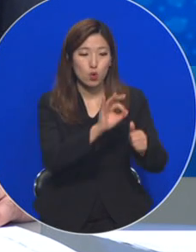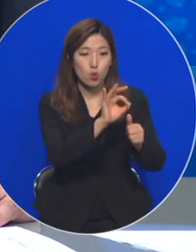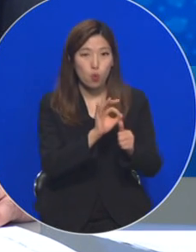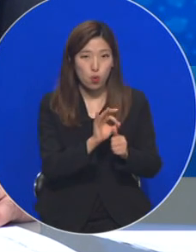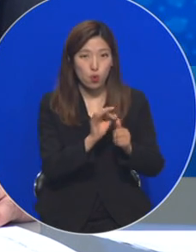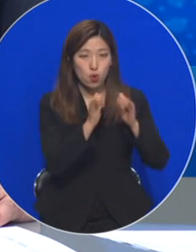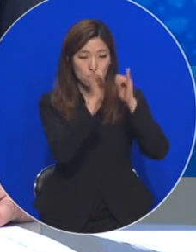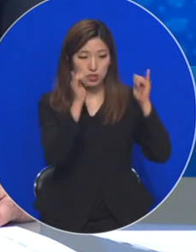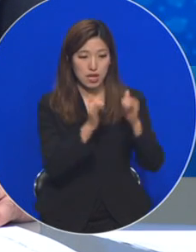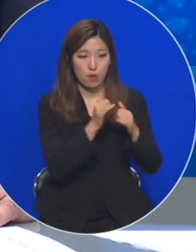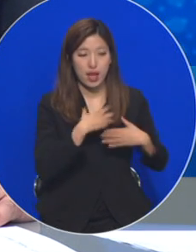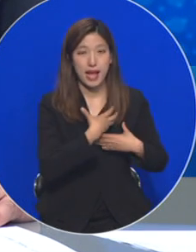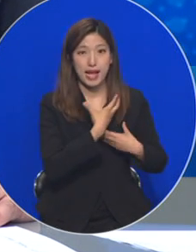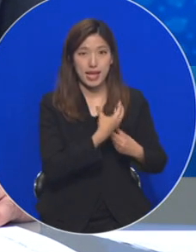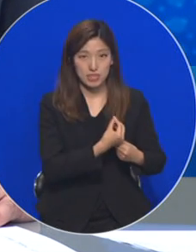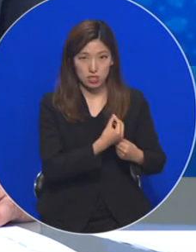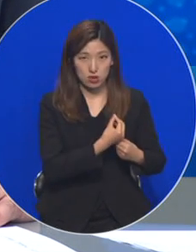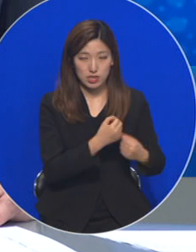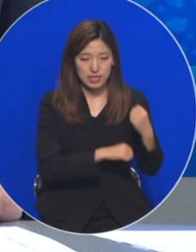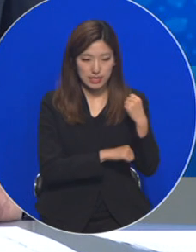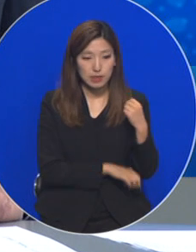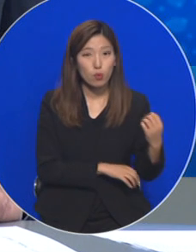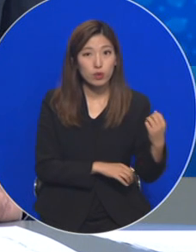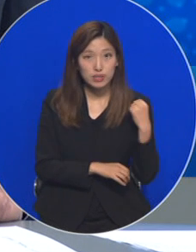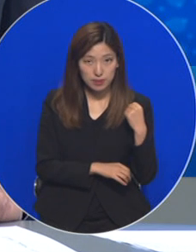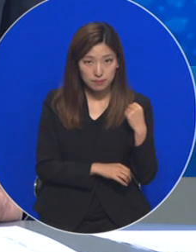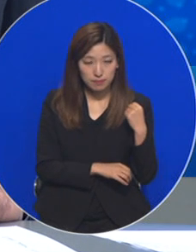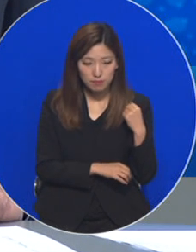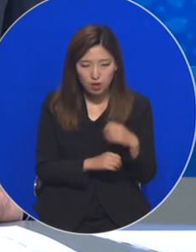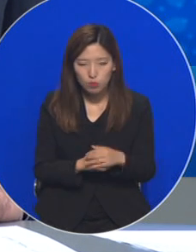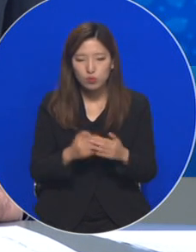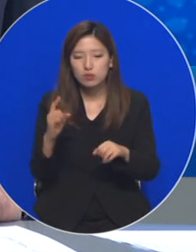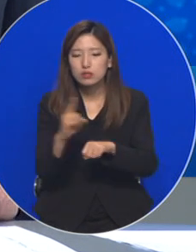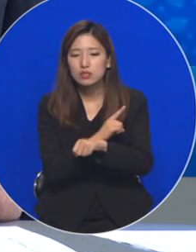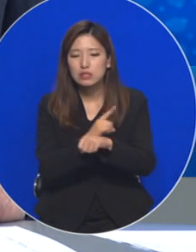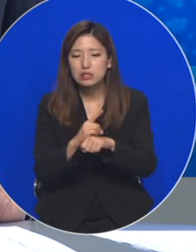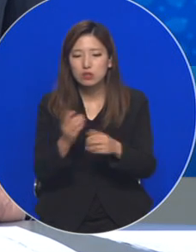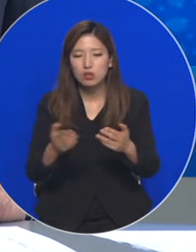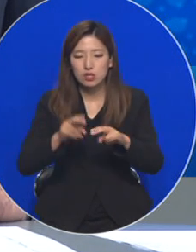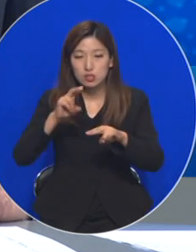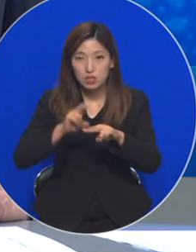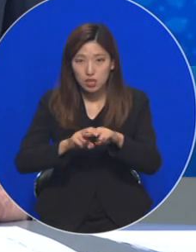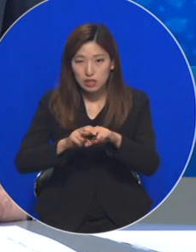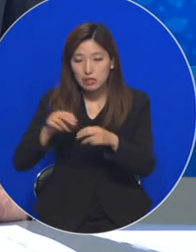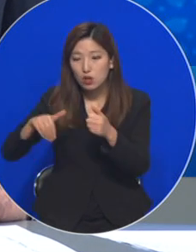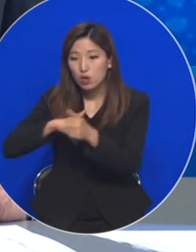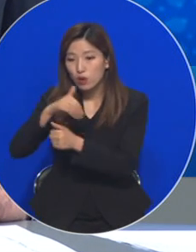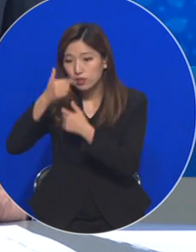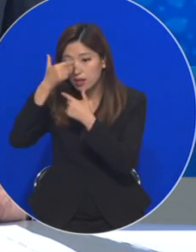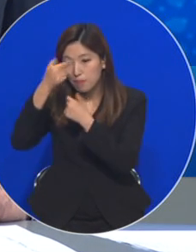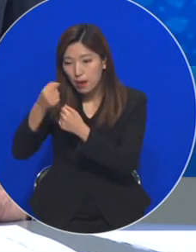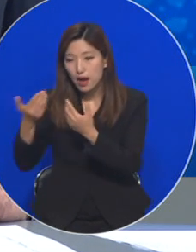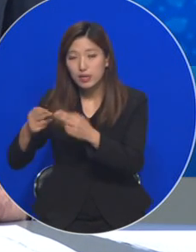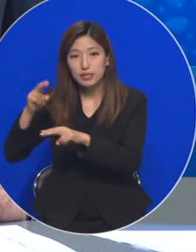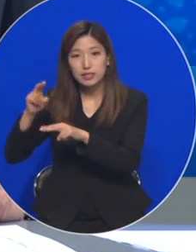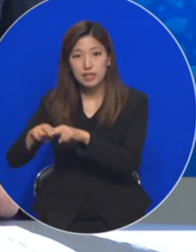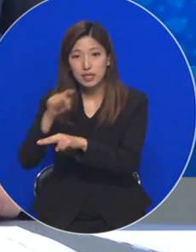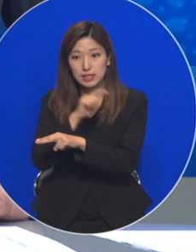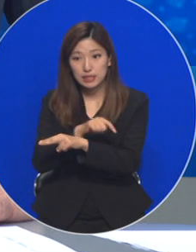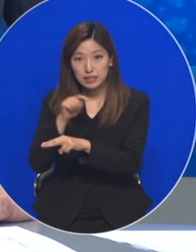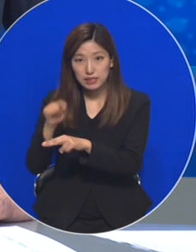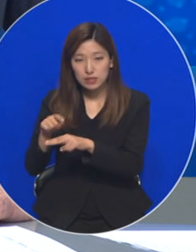디지털 u 들과 그린 유 대 의 양대 축으로 이루어집니다 여기에 5년간 160 조언을 투자해서